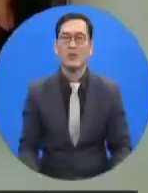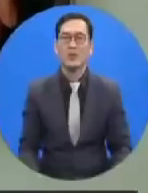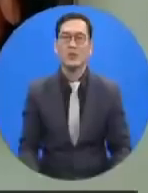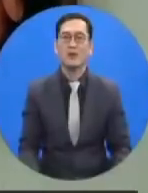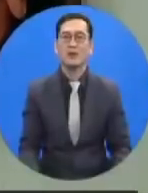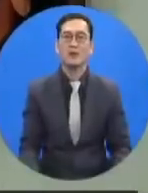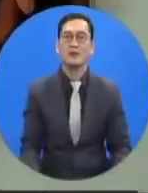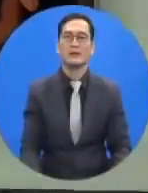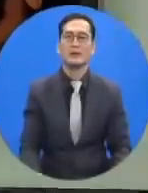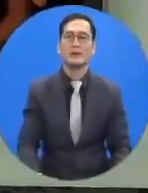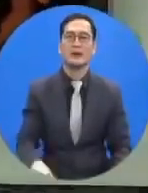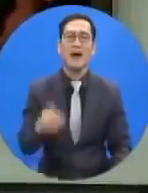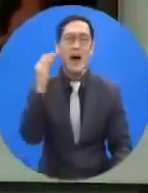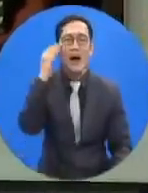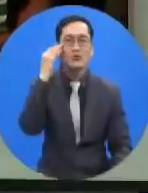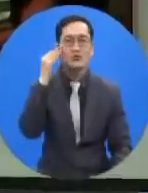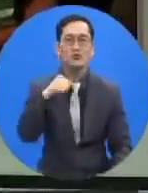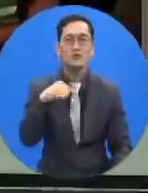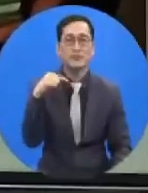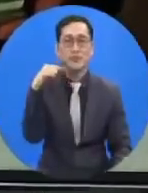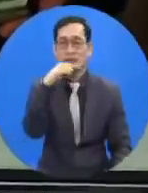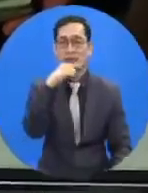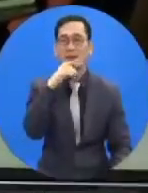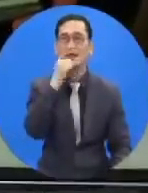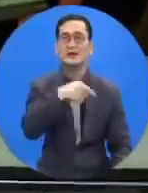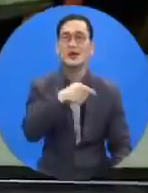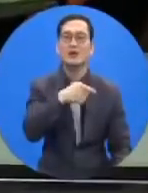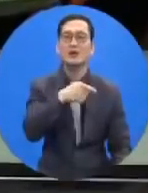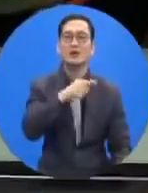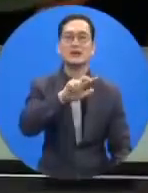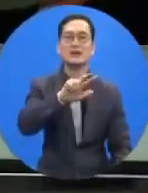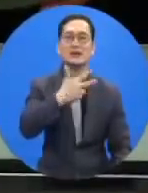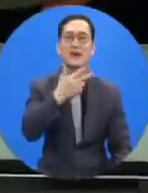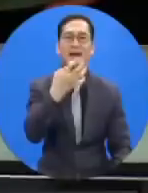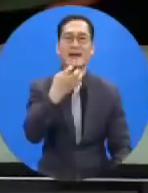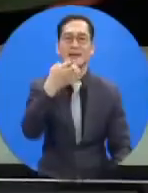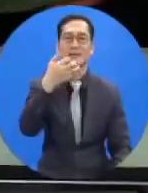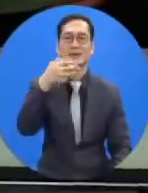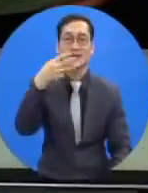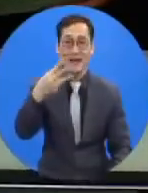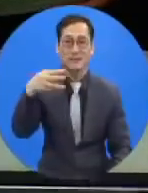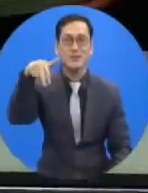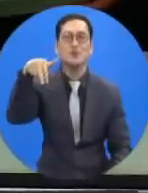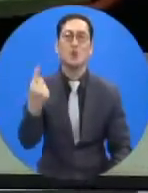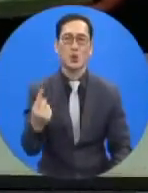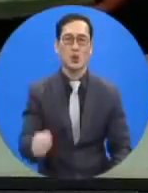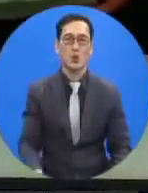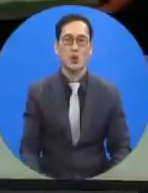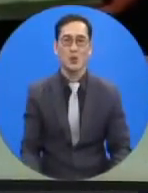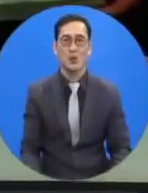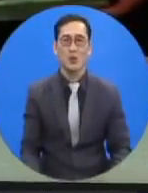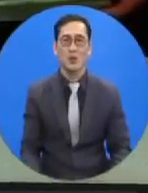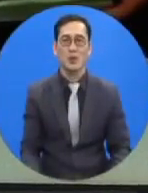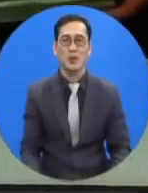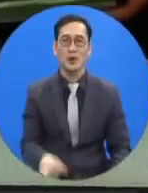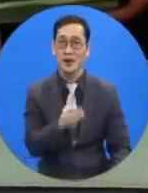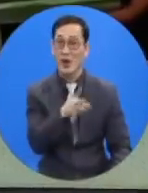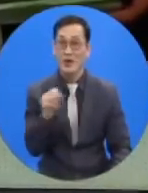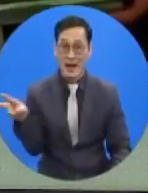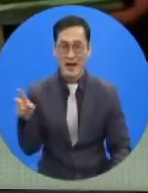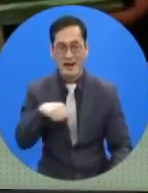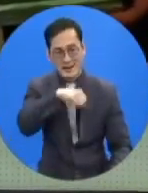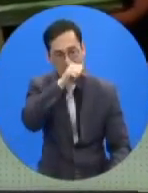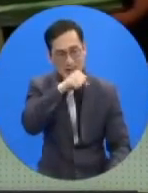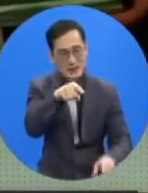1,743조. 어마어마하죠. 빚이 이렇게 많다는 겁니다. 재정 수치 적자도 뭐 물론 많습니다. 여야가 재정을 고려하지 않고 총선에 올인하고